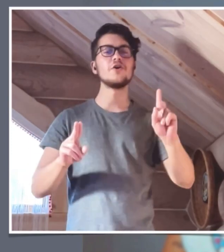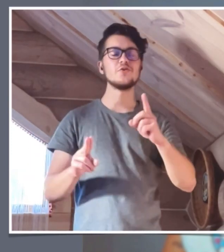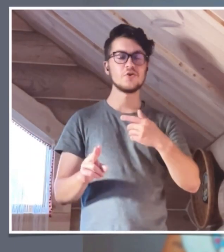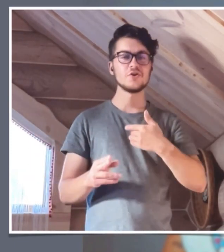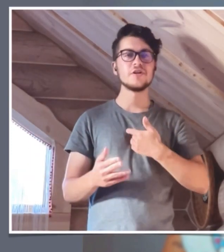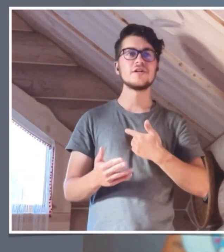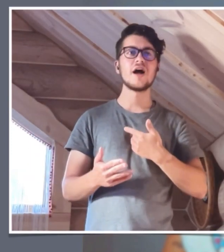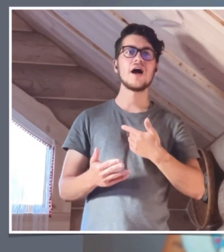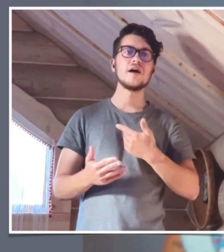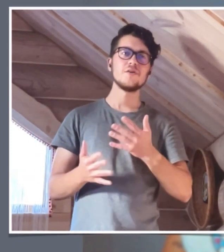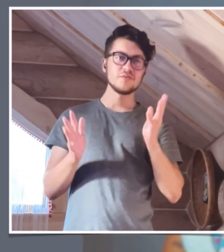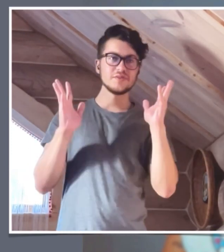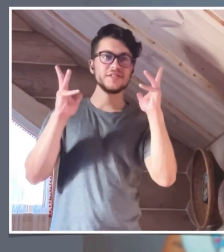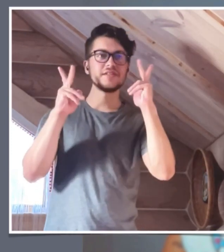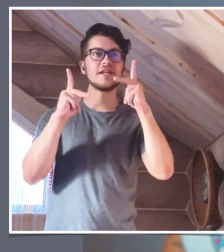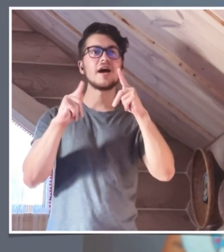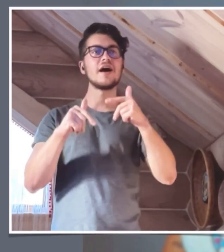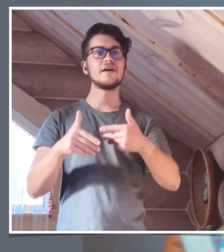узнаем